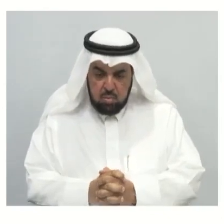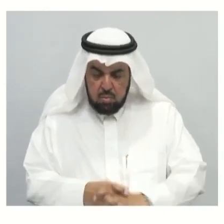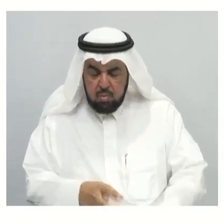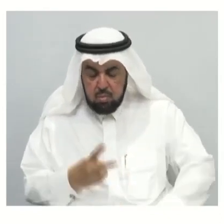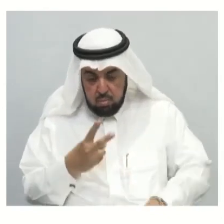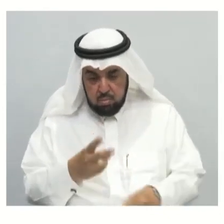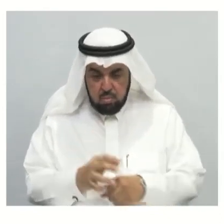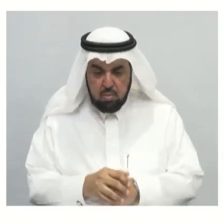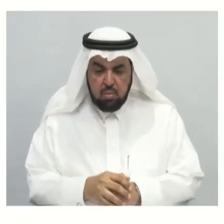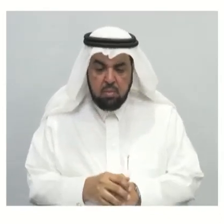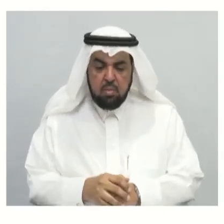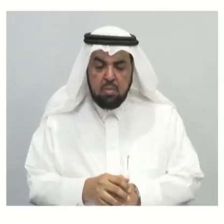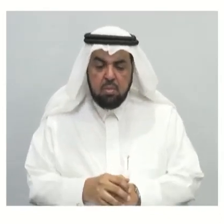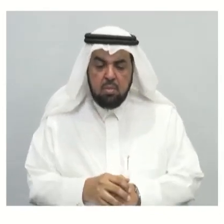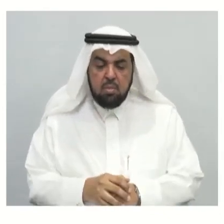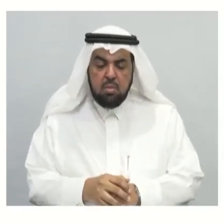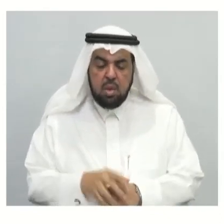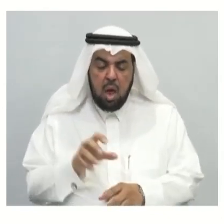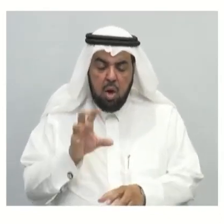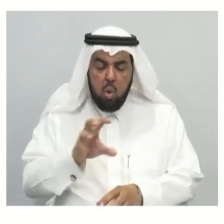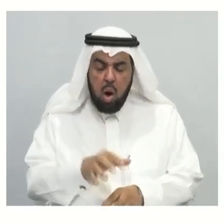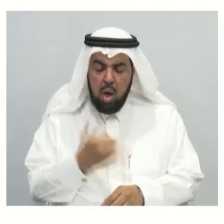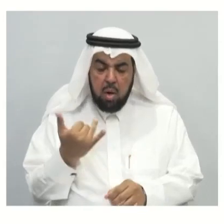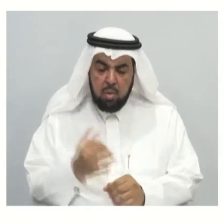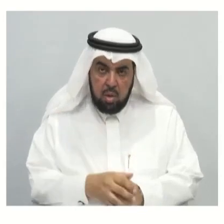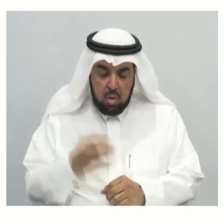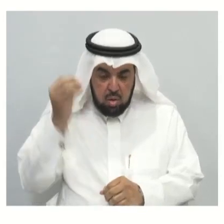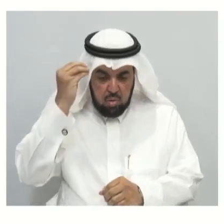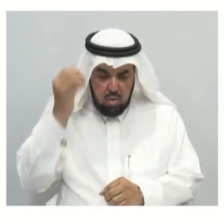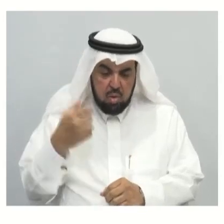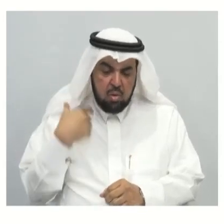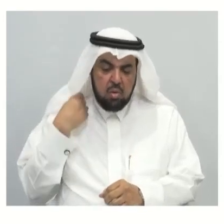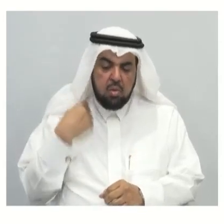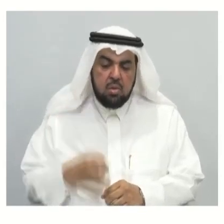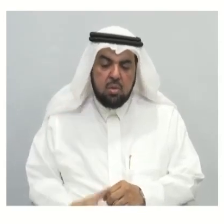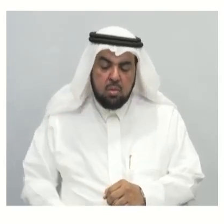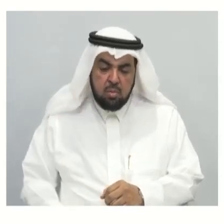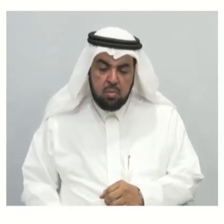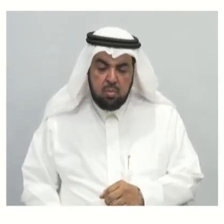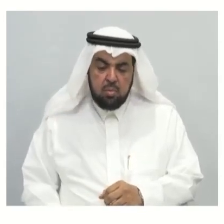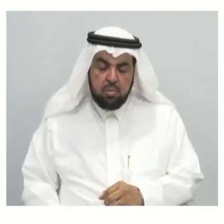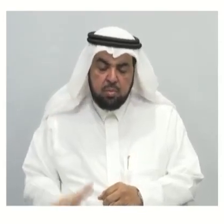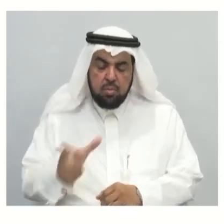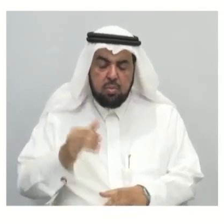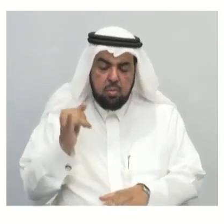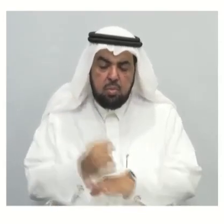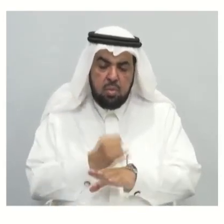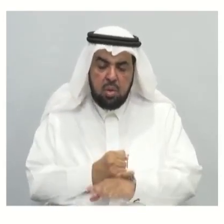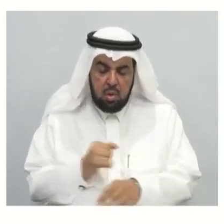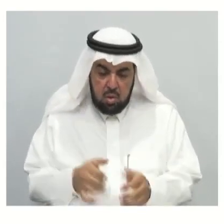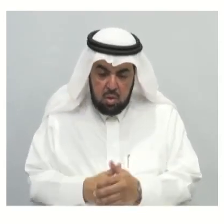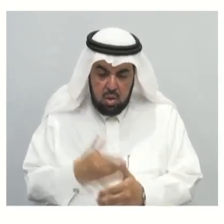هي الدول العربيه نعرفها الدول التي ذكرناها الدول السبع المؤسسه